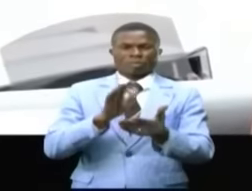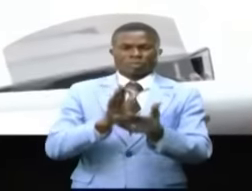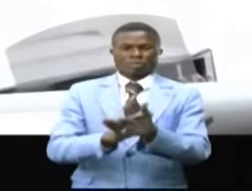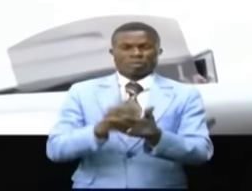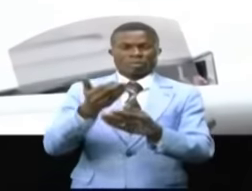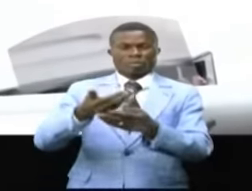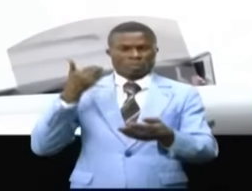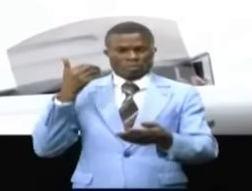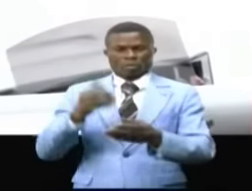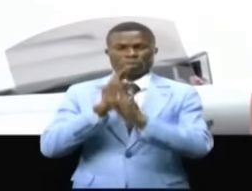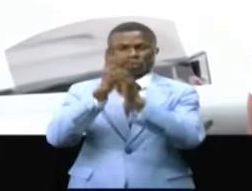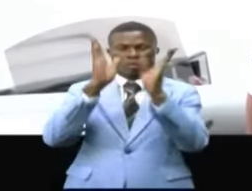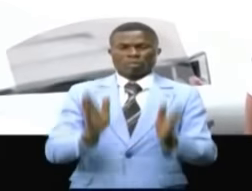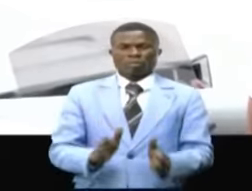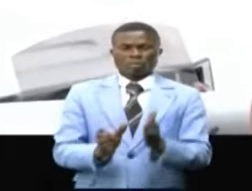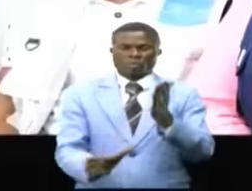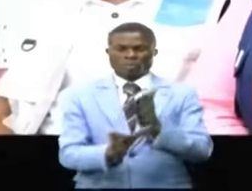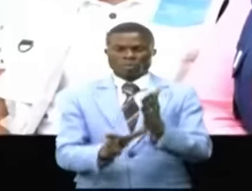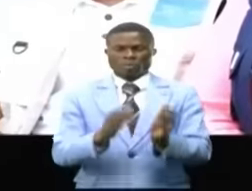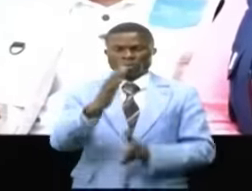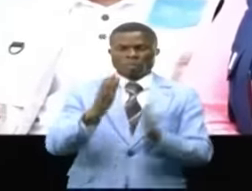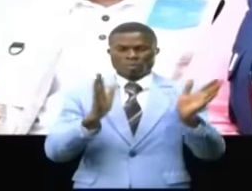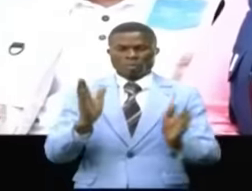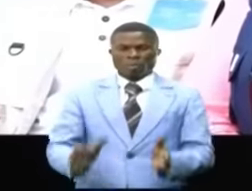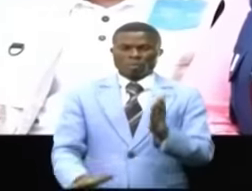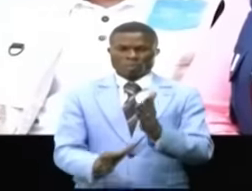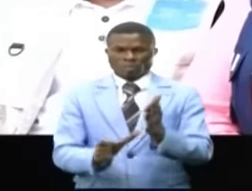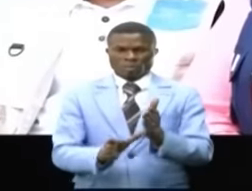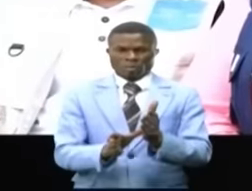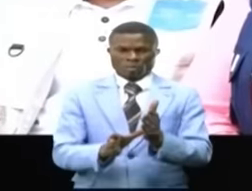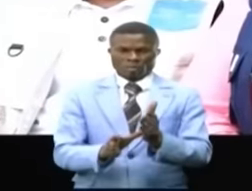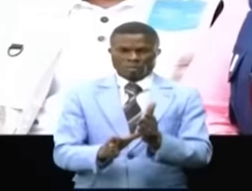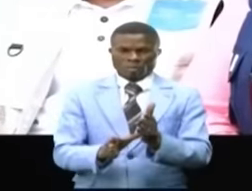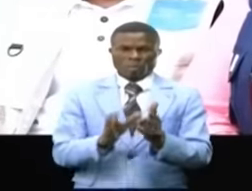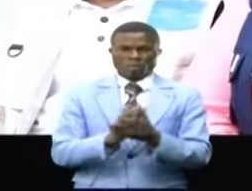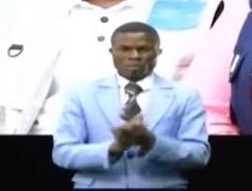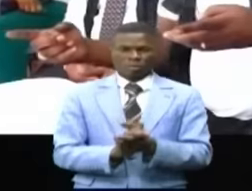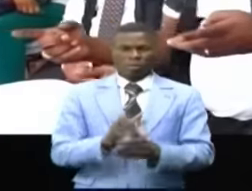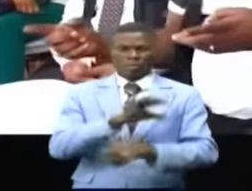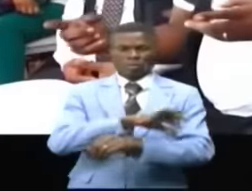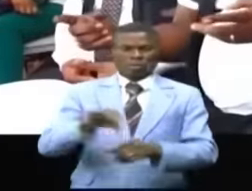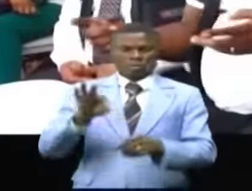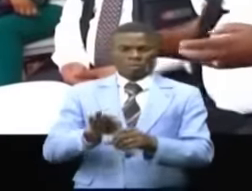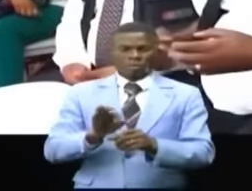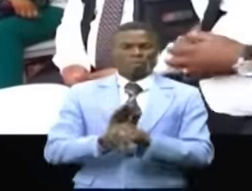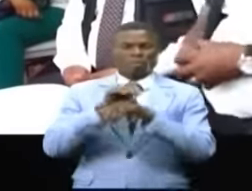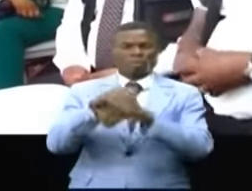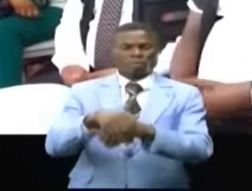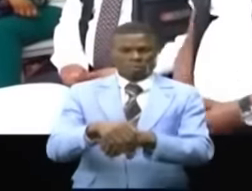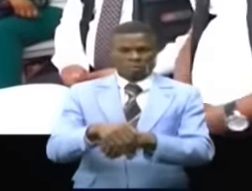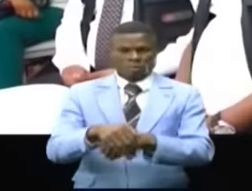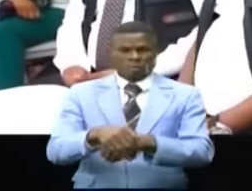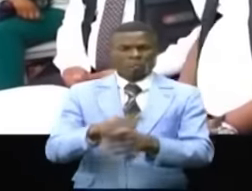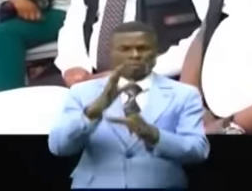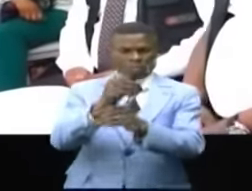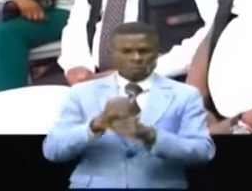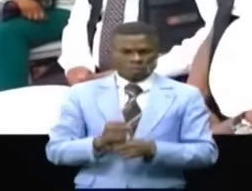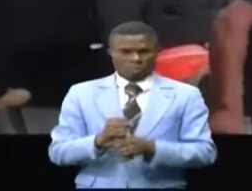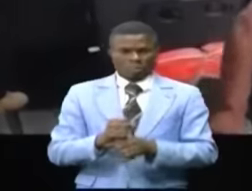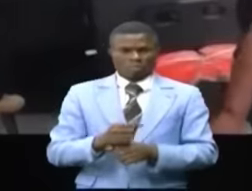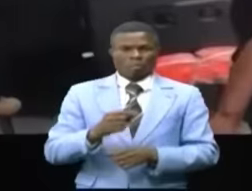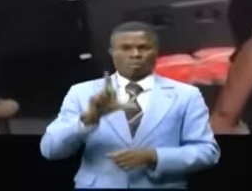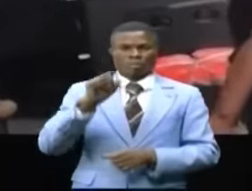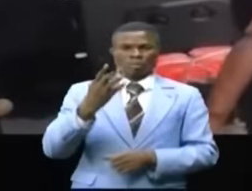Auparavant, le rapporteur adjoint et le questeur adjoint ont loué le management de la CENI pour son implication dans l'acquisition des